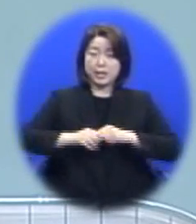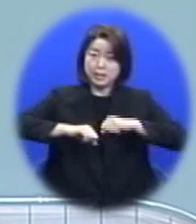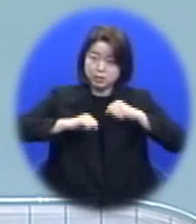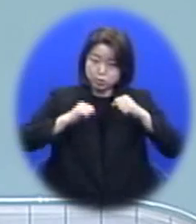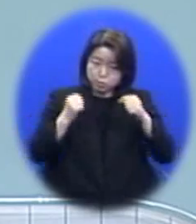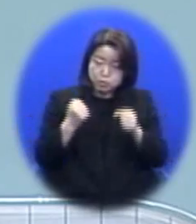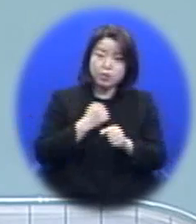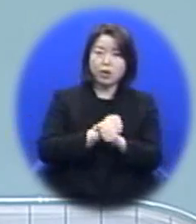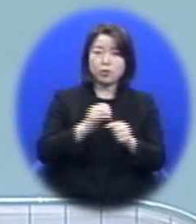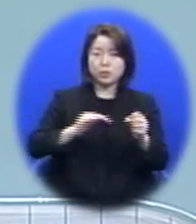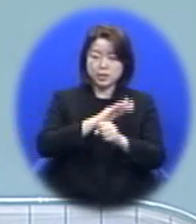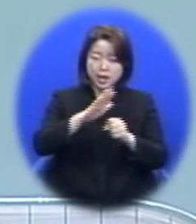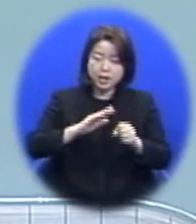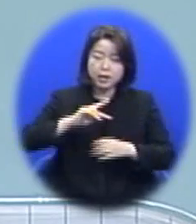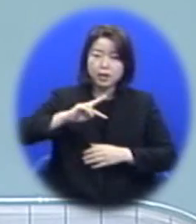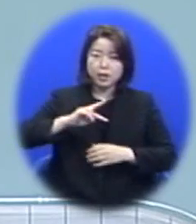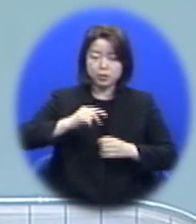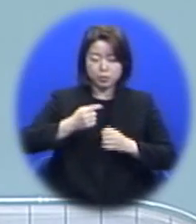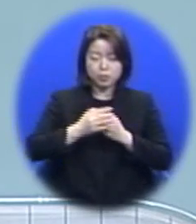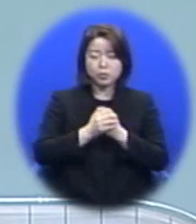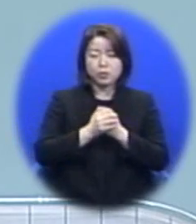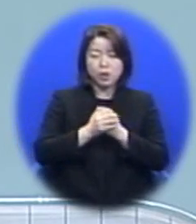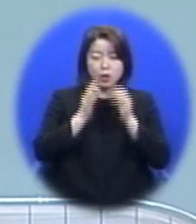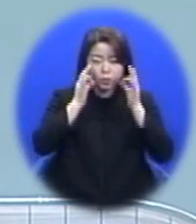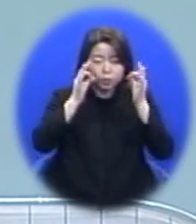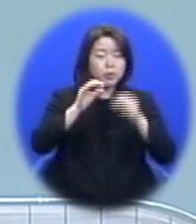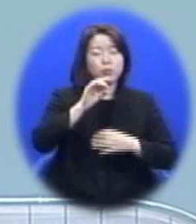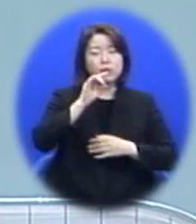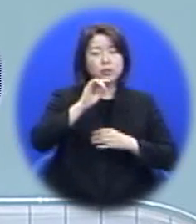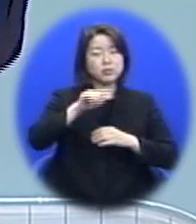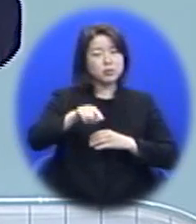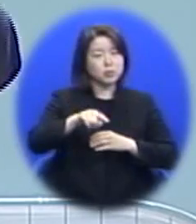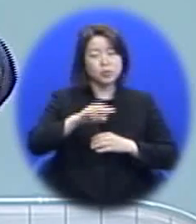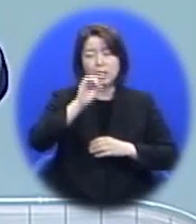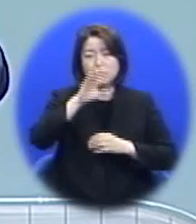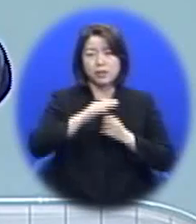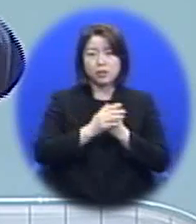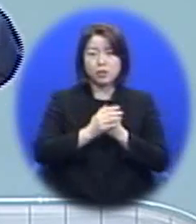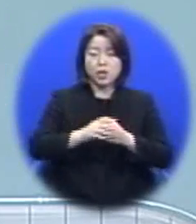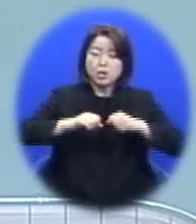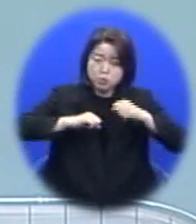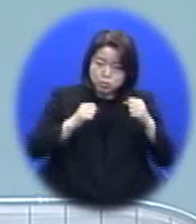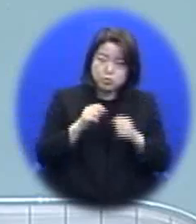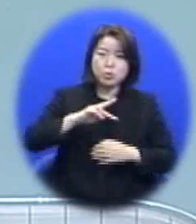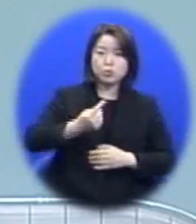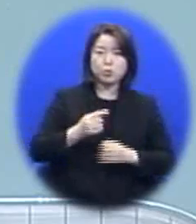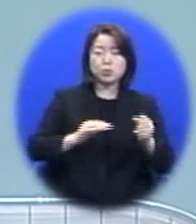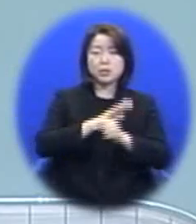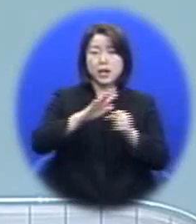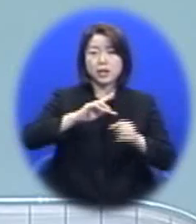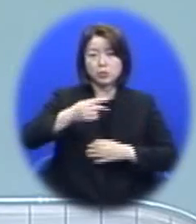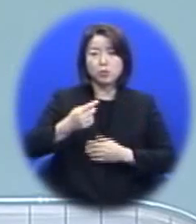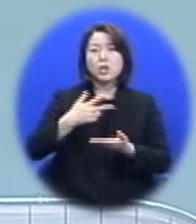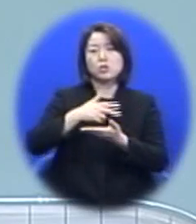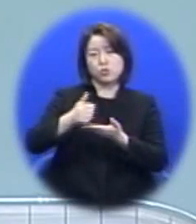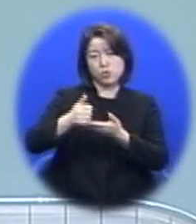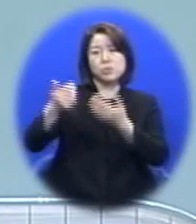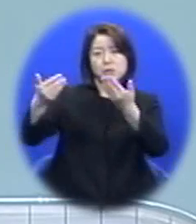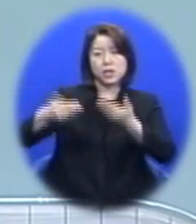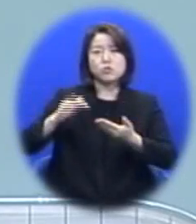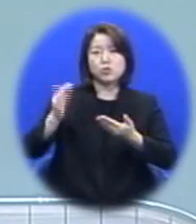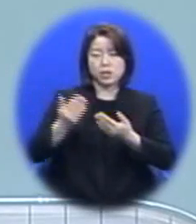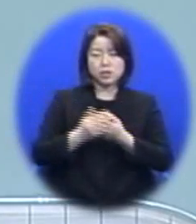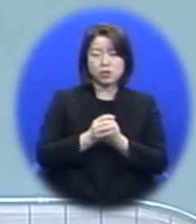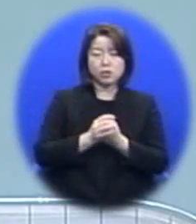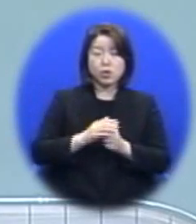순종하려고 사랑하려고 노력해서 되는 거 아닙니다. 순종하는 것도 주님이 해주시고 사랑하는 것도 주님이 해주십니다. 우리가